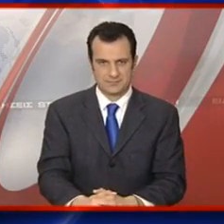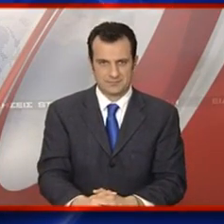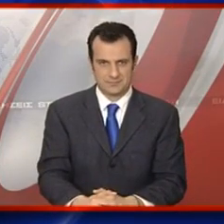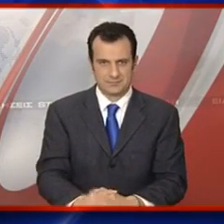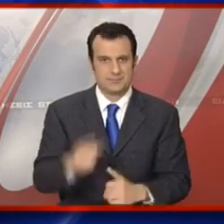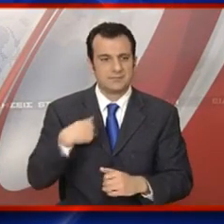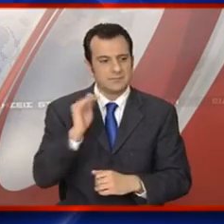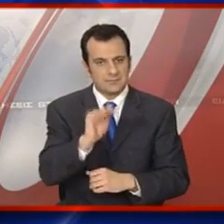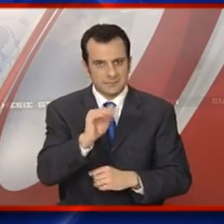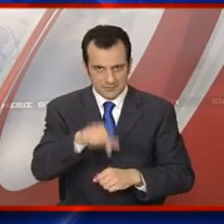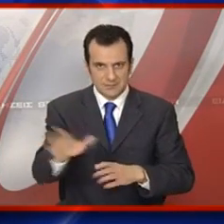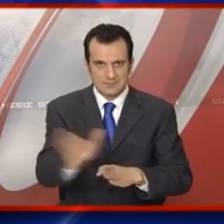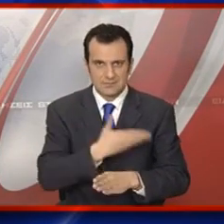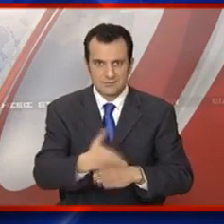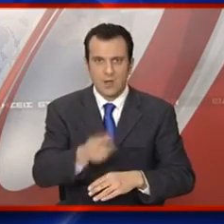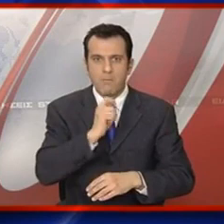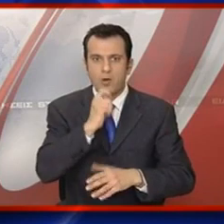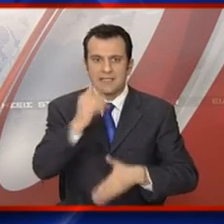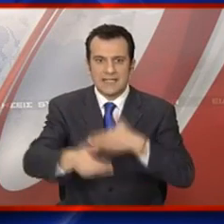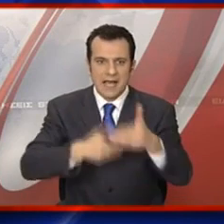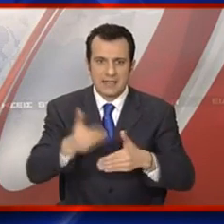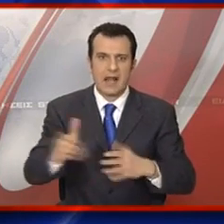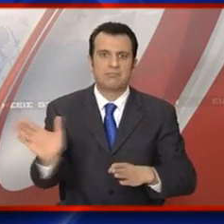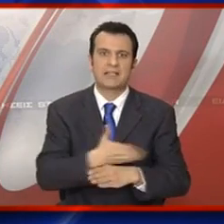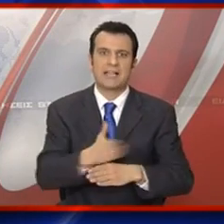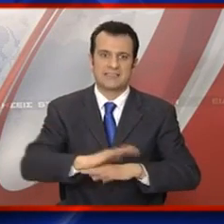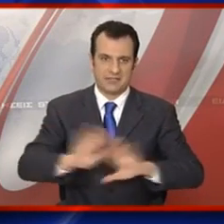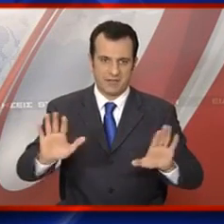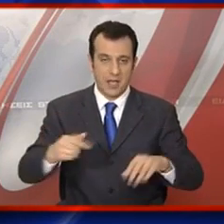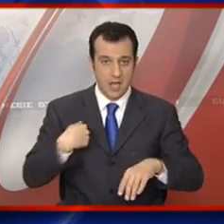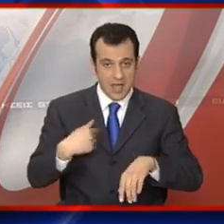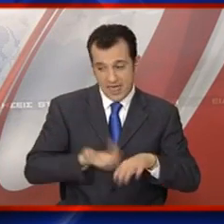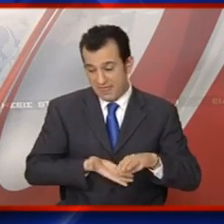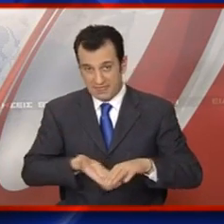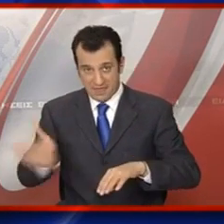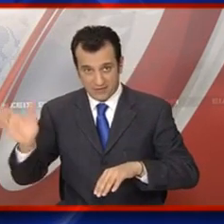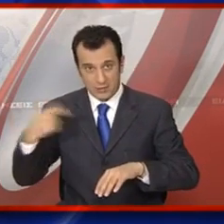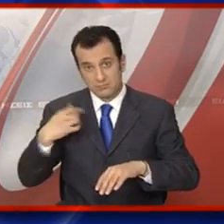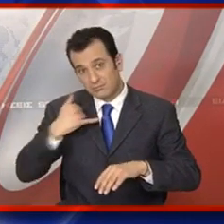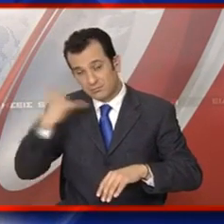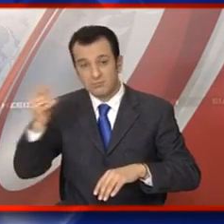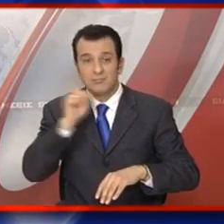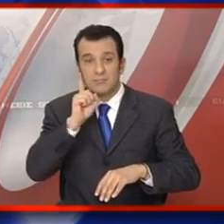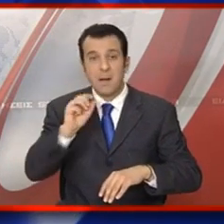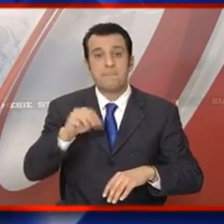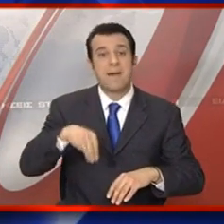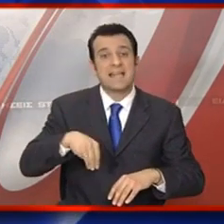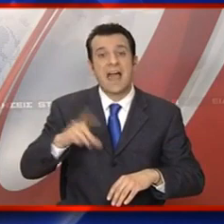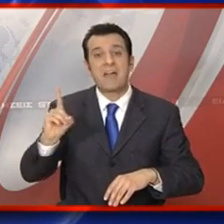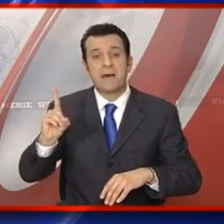Μόλις του κατέστρεψε στην πολιτική του καριέρα. Μόλις φύγω από εδώ, θα τηλεφωνήσω στη Μαρία Δαμανάκη να μάθω